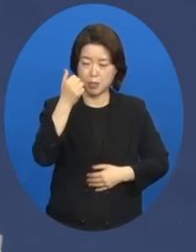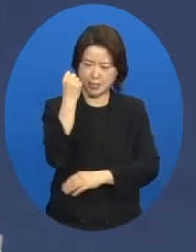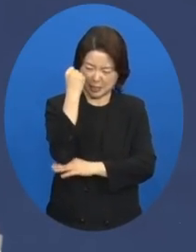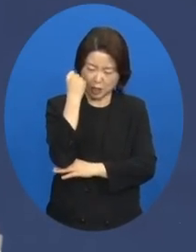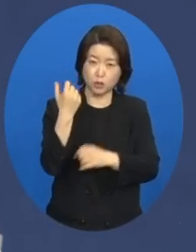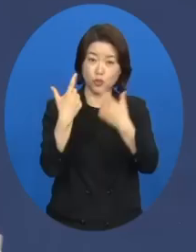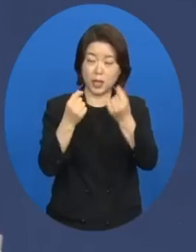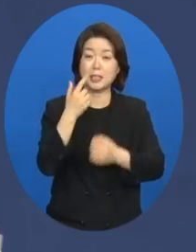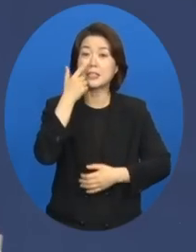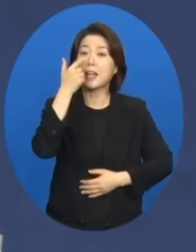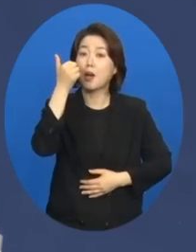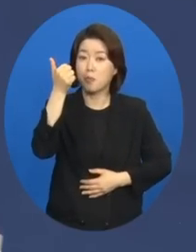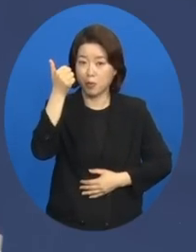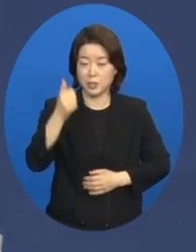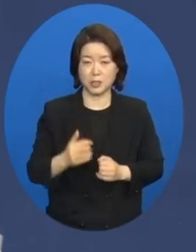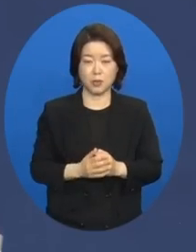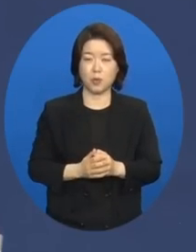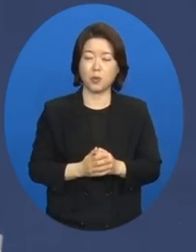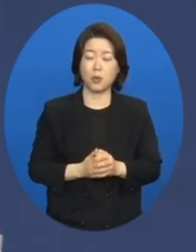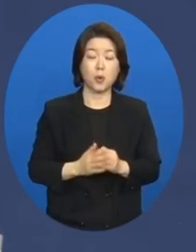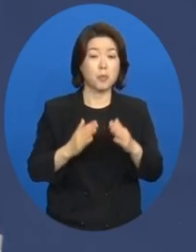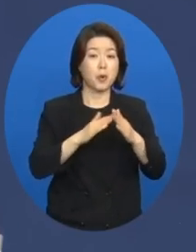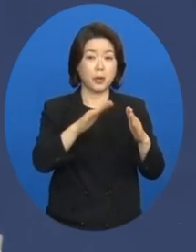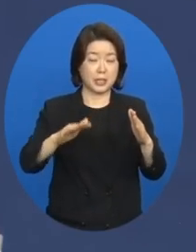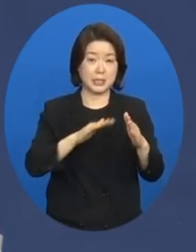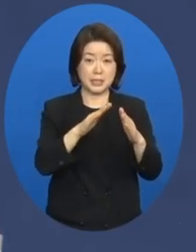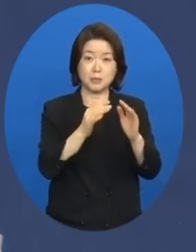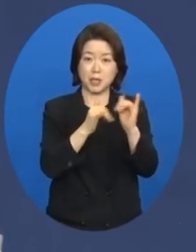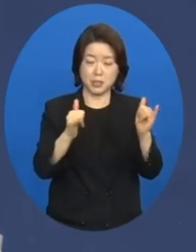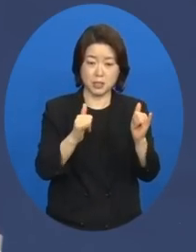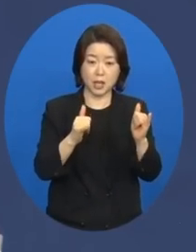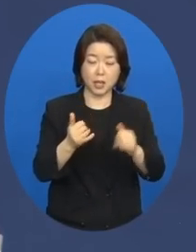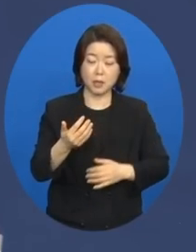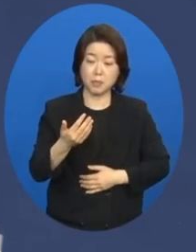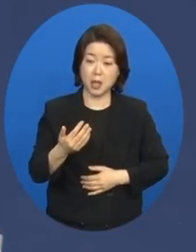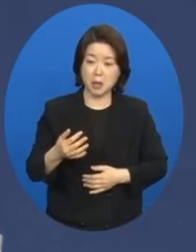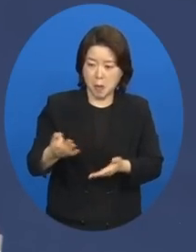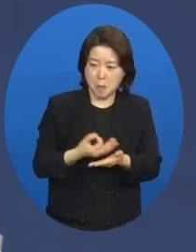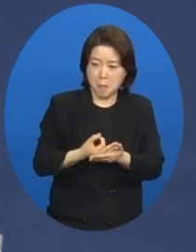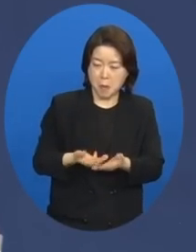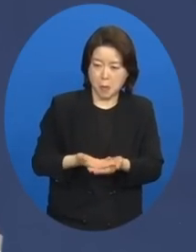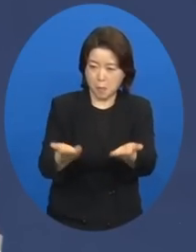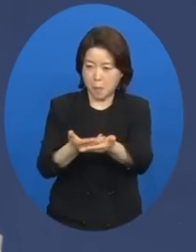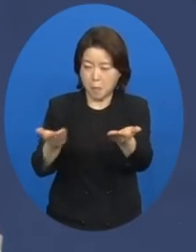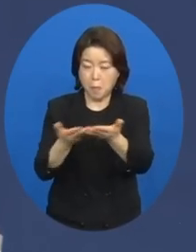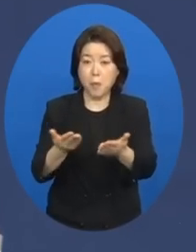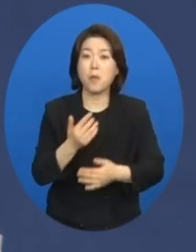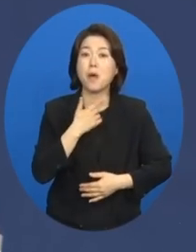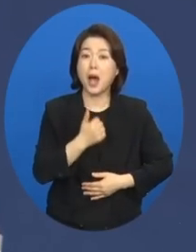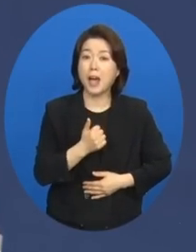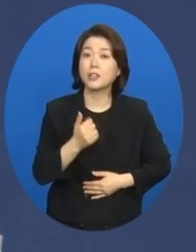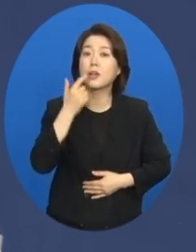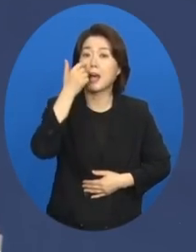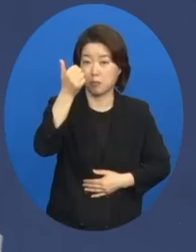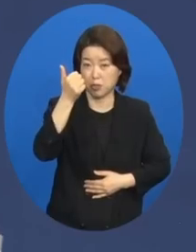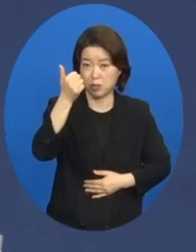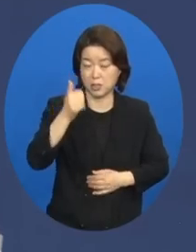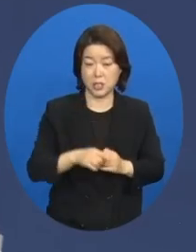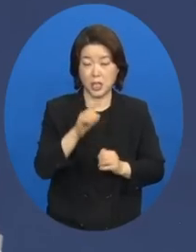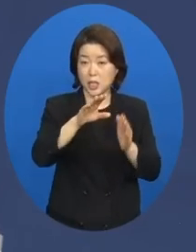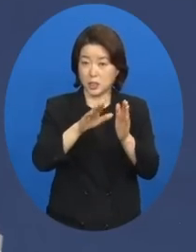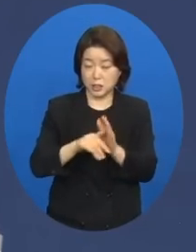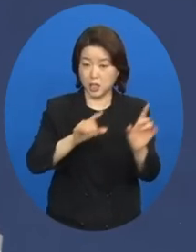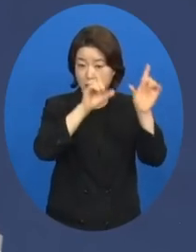같은 아버지가 집안 사람들을 다 먹여 살리던 아버지였어요. 그 시대, 동시대에